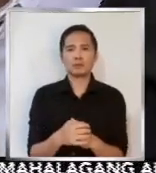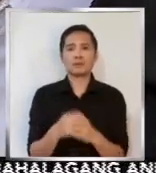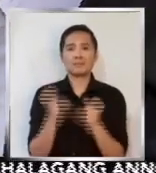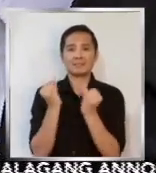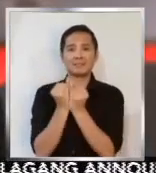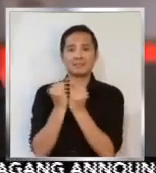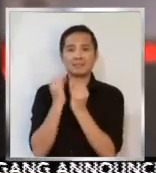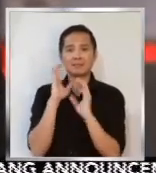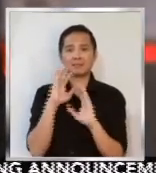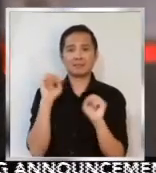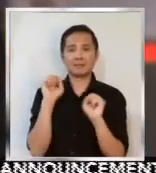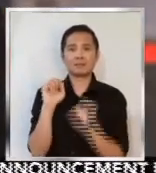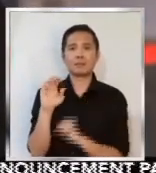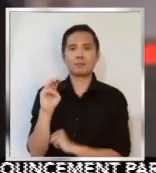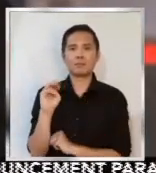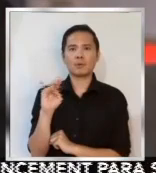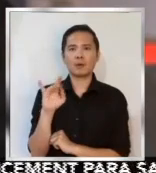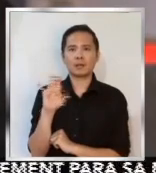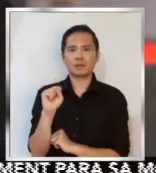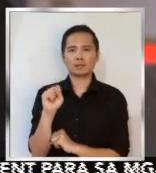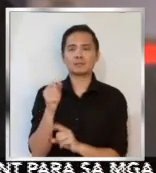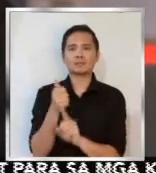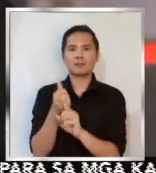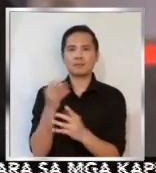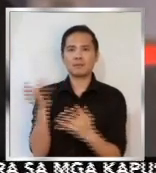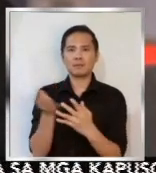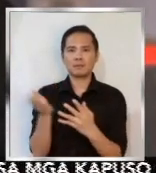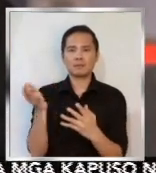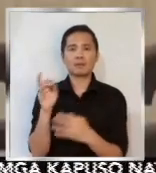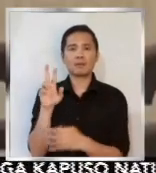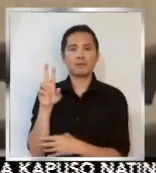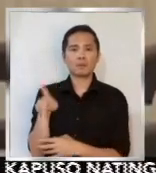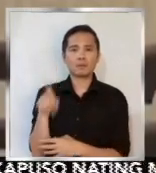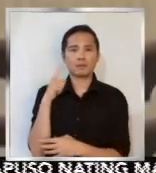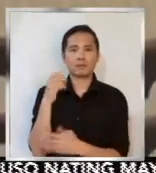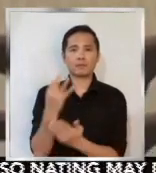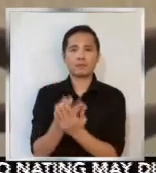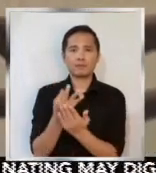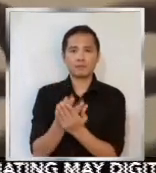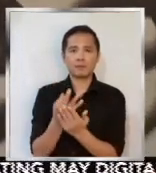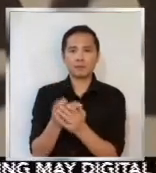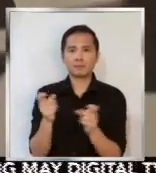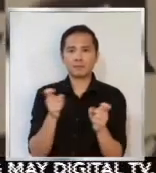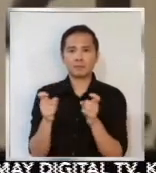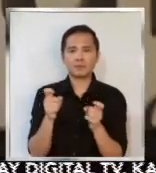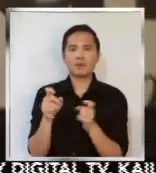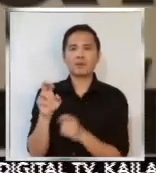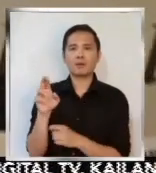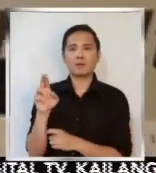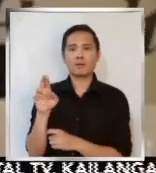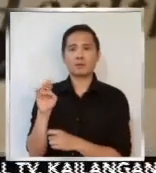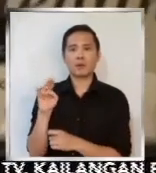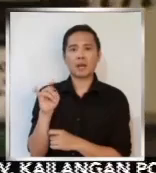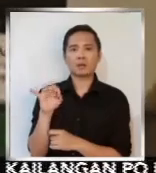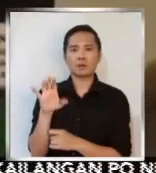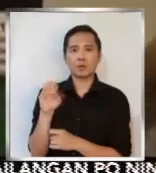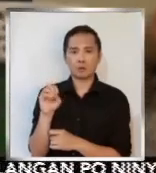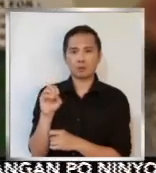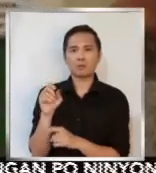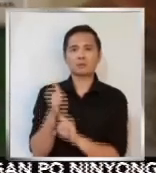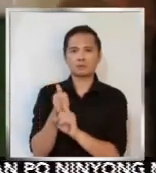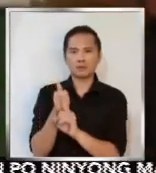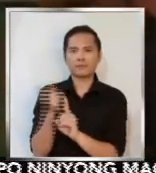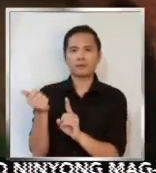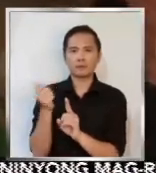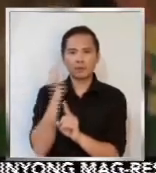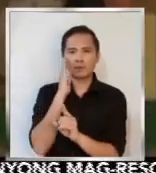Ricardo Morales at Senior Vice President for Fund Management Renato Limsiaco na siyang nag-aproba sa mga pondong inilabas sa ilalim ng Interim